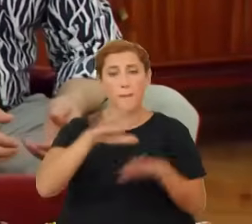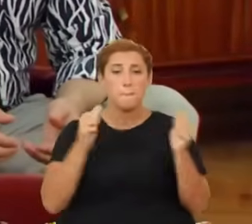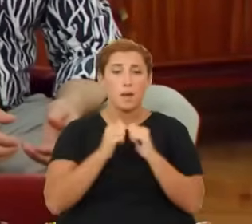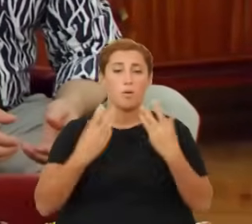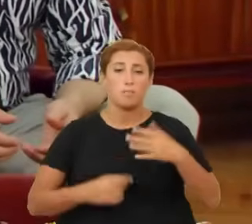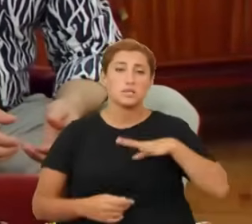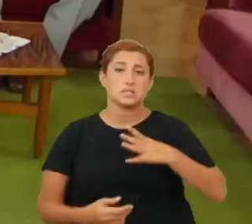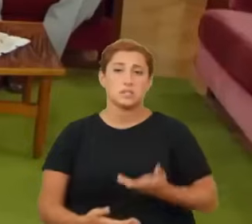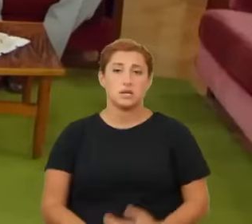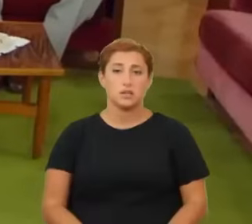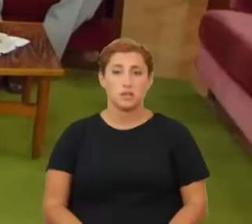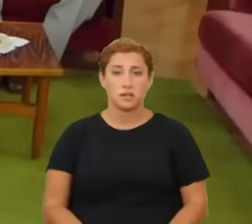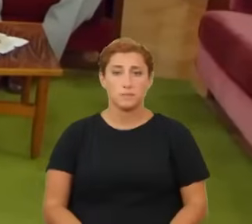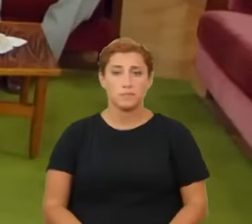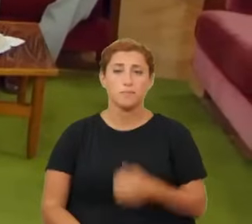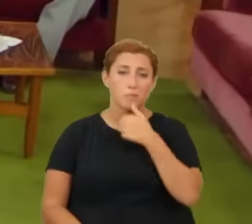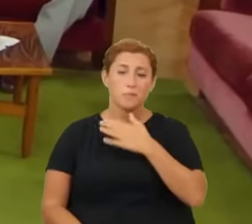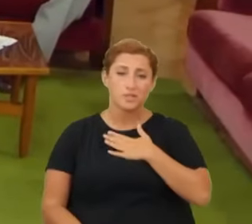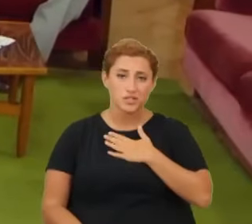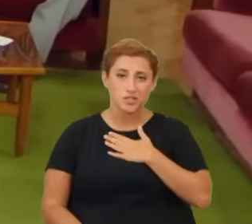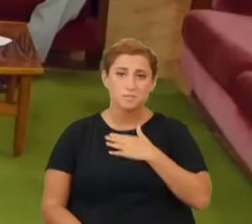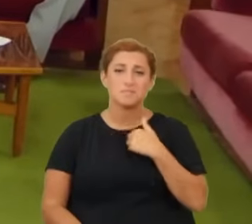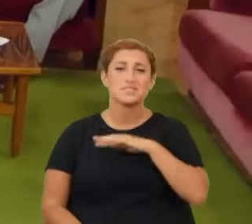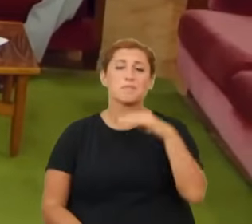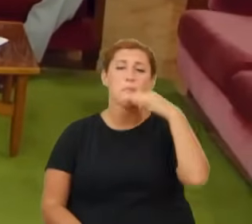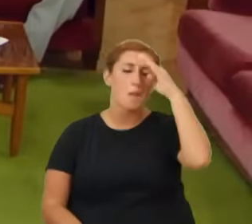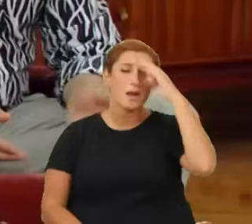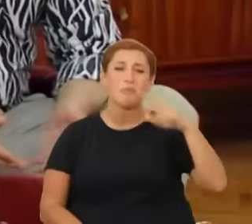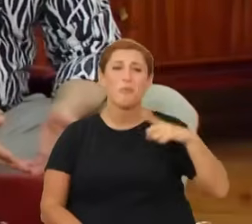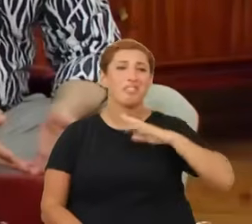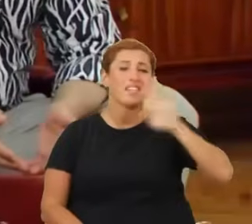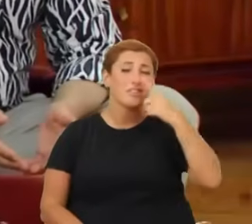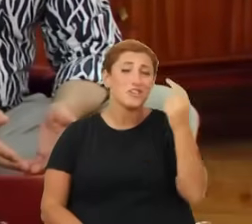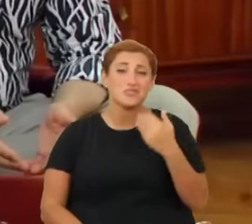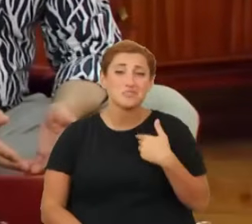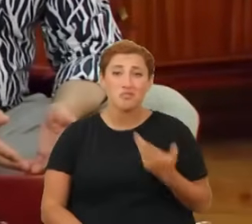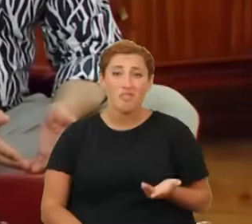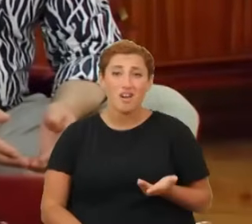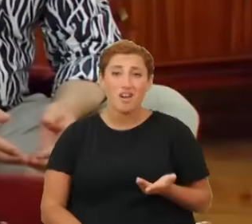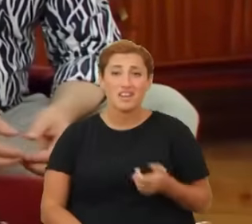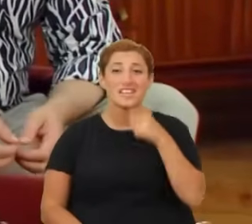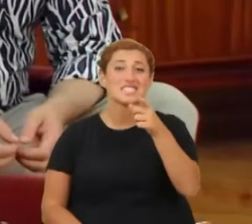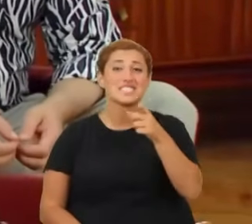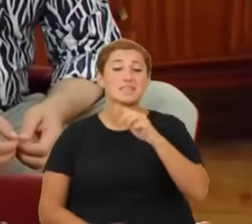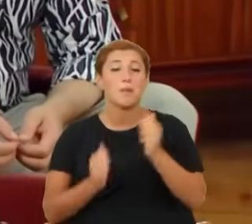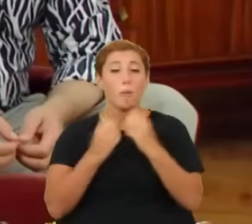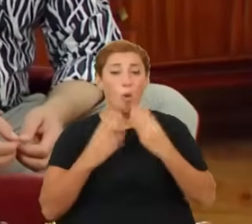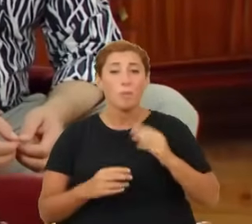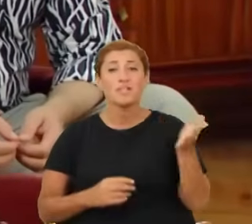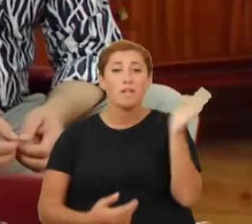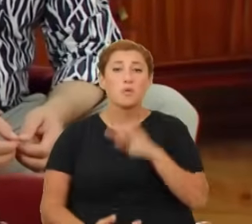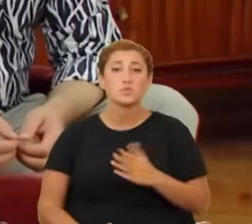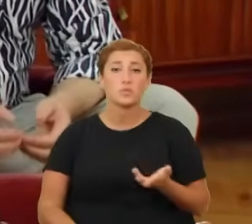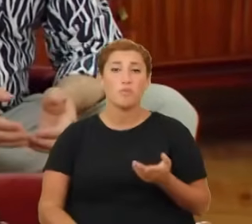beraber olalım diye. Babacığım, bizim bayramda otelde ne işimiz var? Yani sizinle beraber olamadıktan